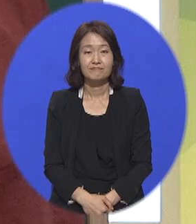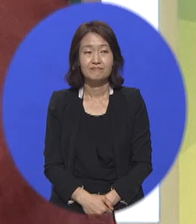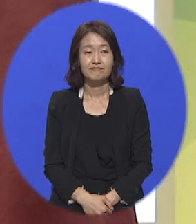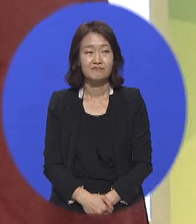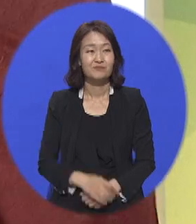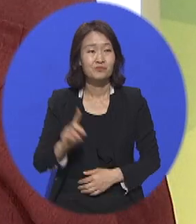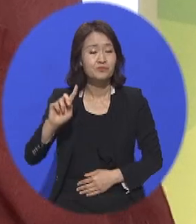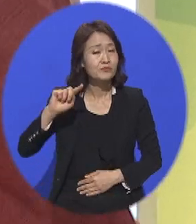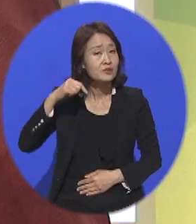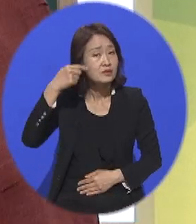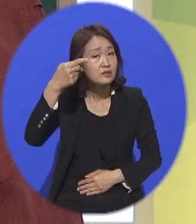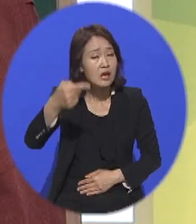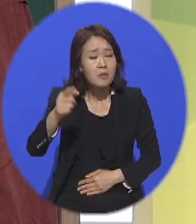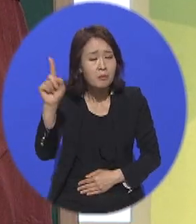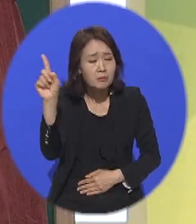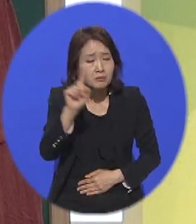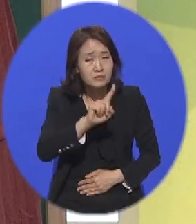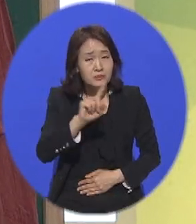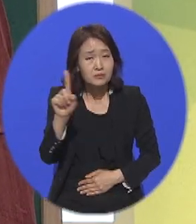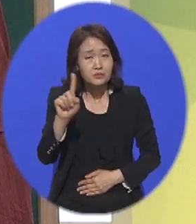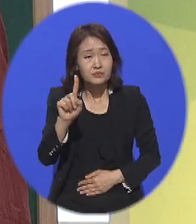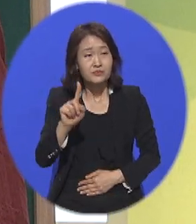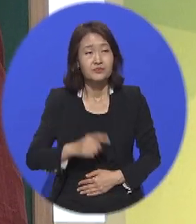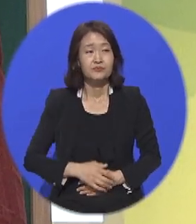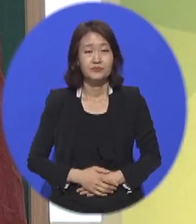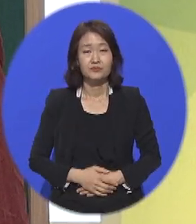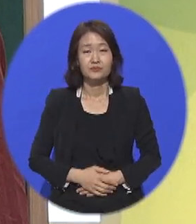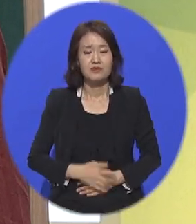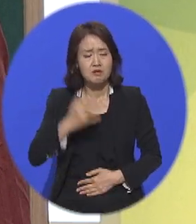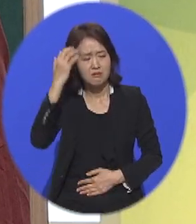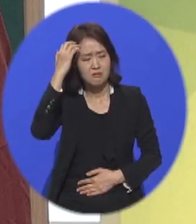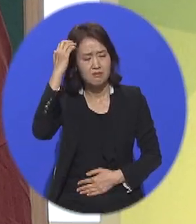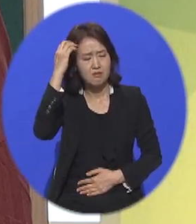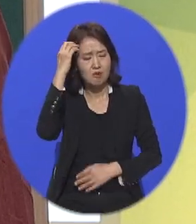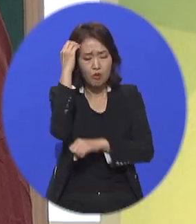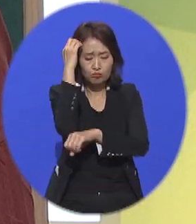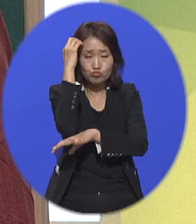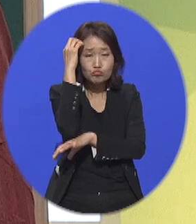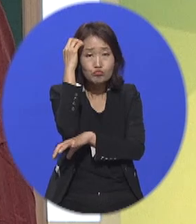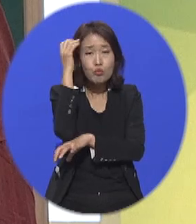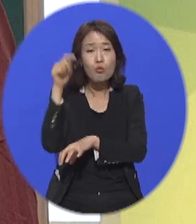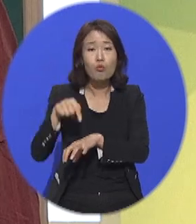그 다음에 그 무엇이든 우리는 고통의 뿌리는